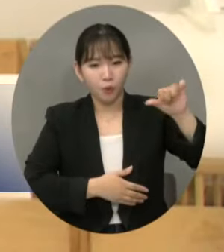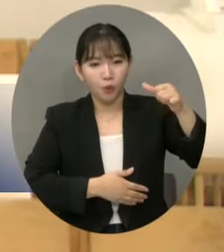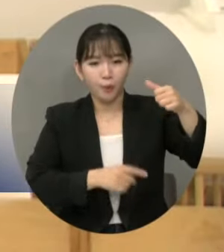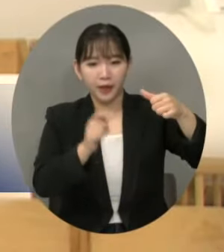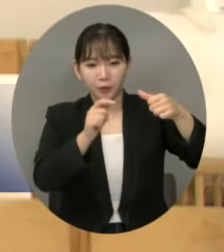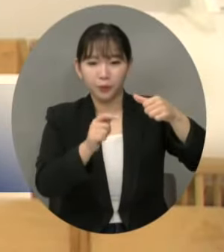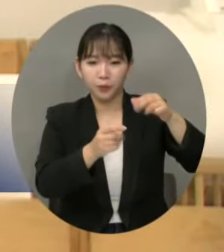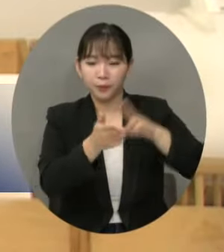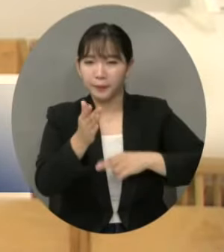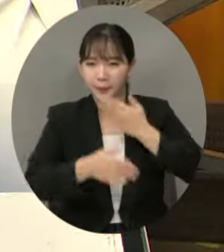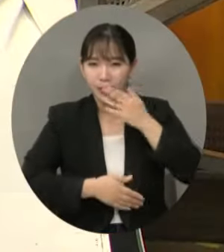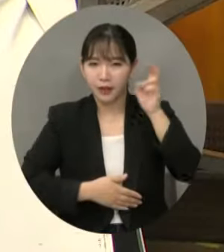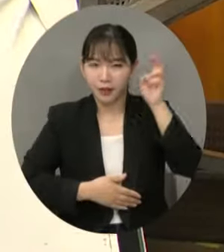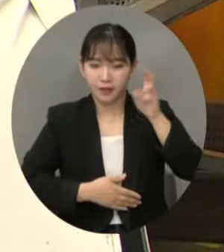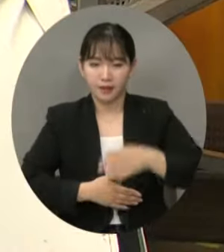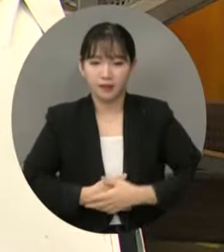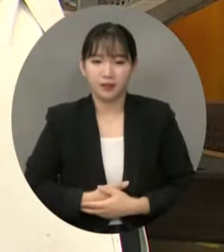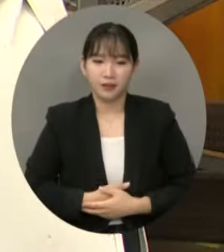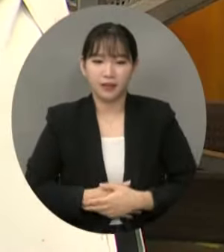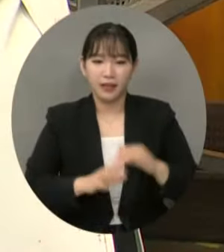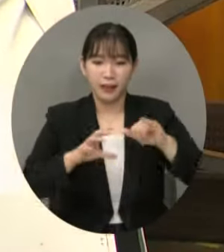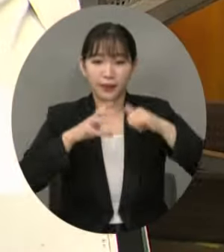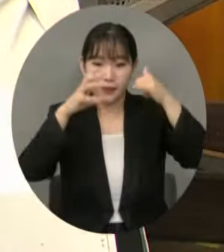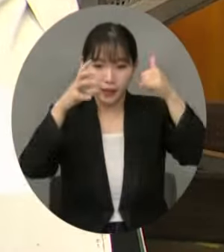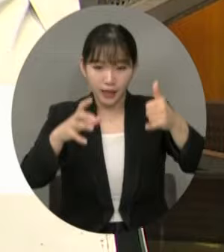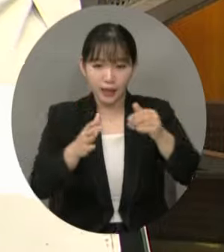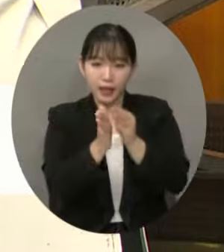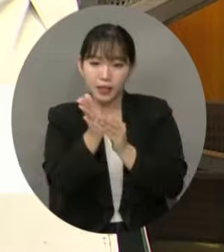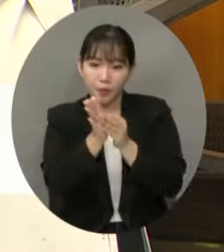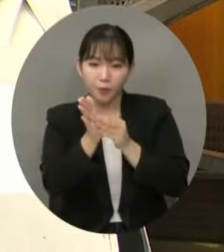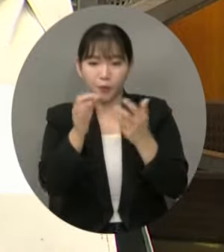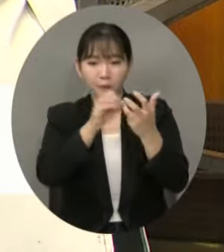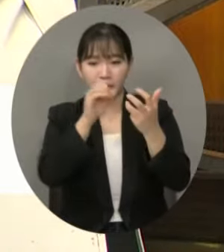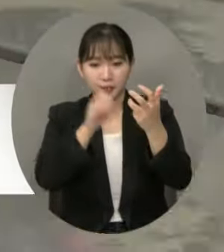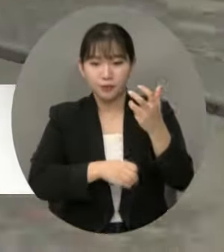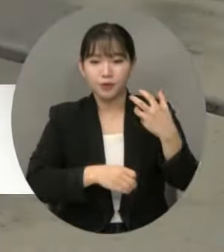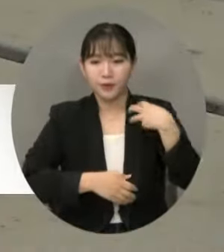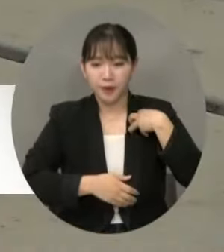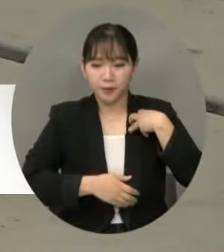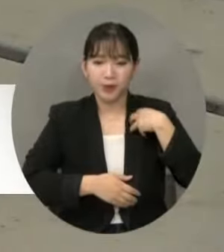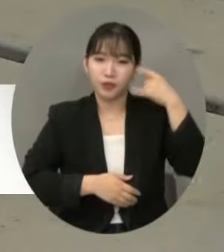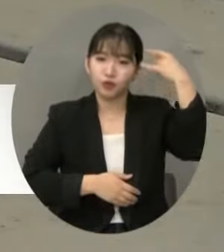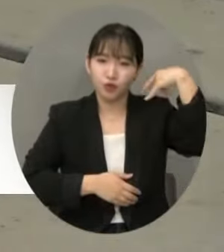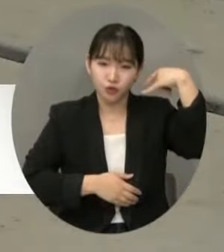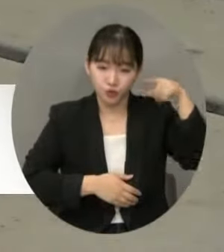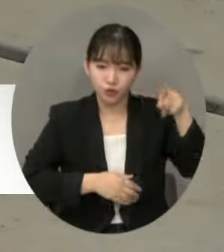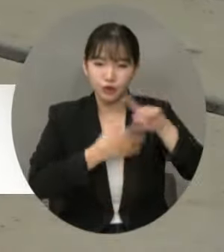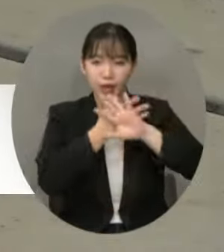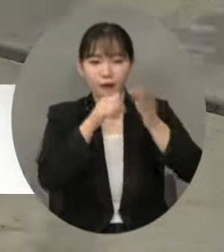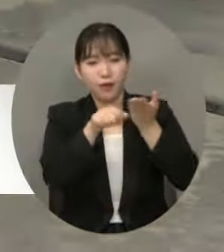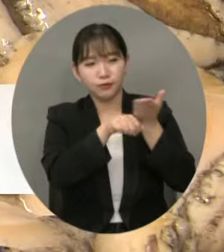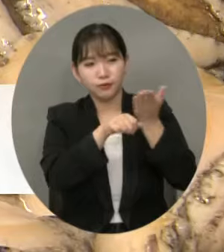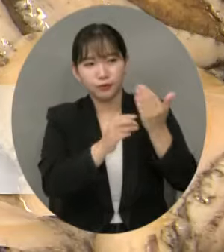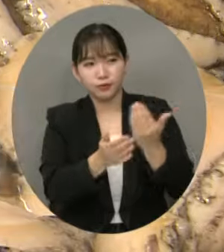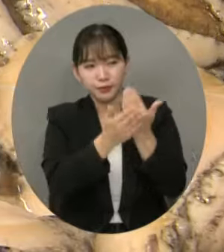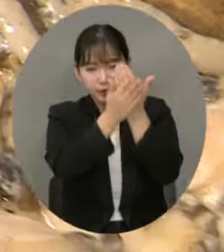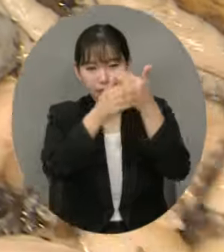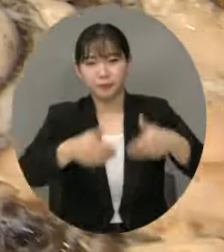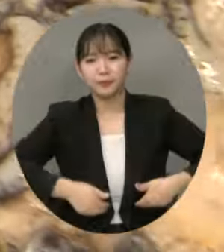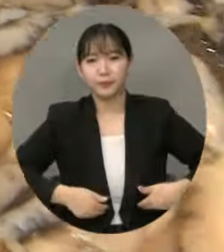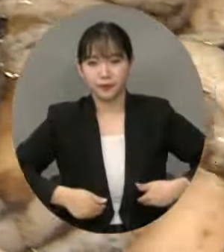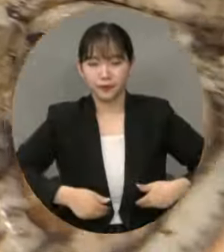정도를 소화를 해주겠더라고요. 세계 전복 시장의 80%를 차지하는 중국 등 해외 수출 활성화도